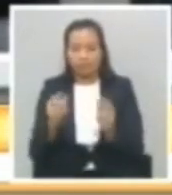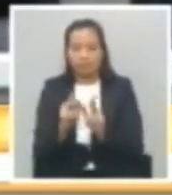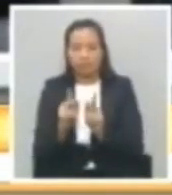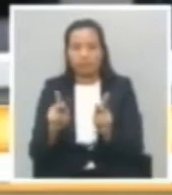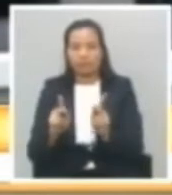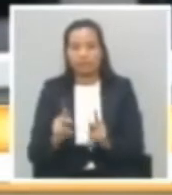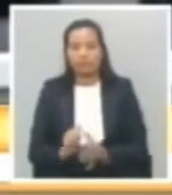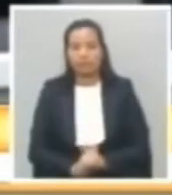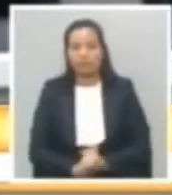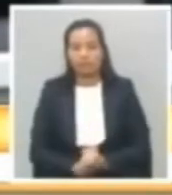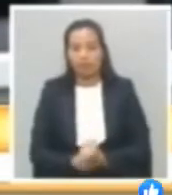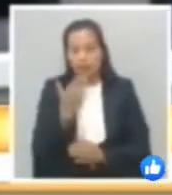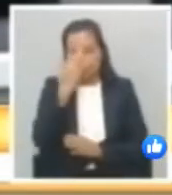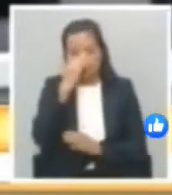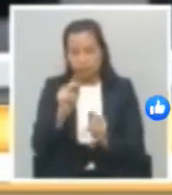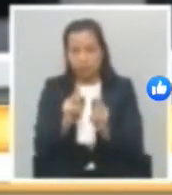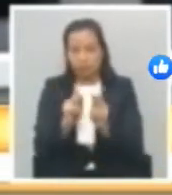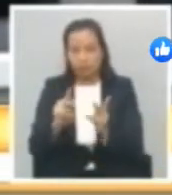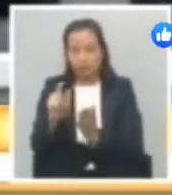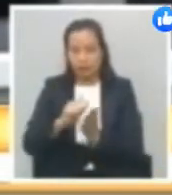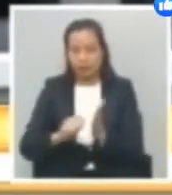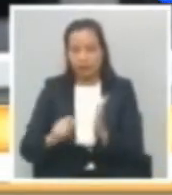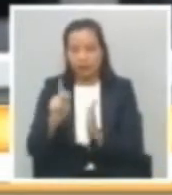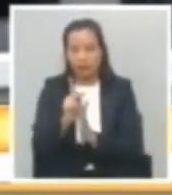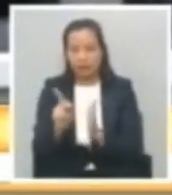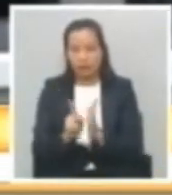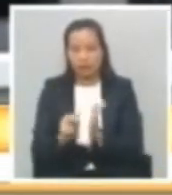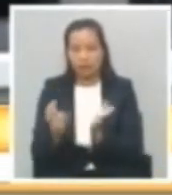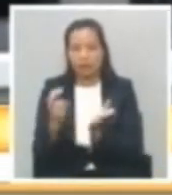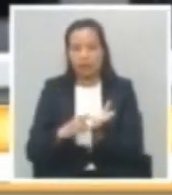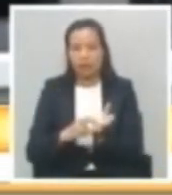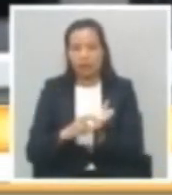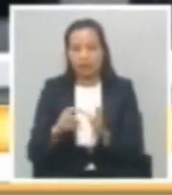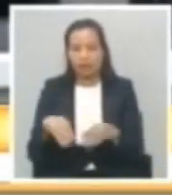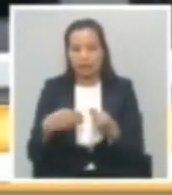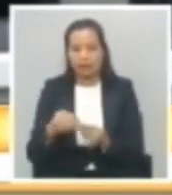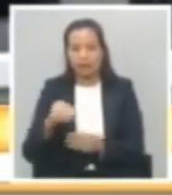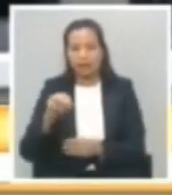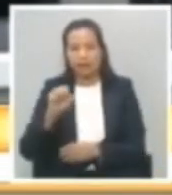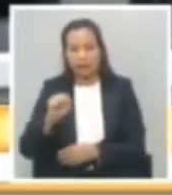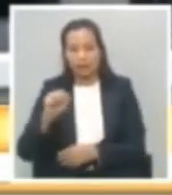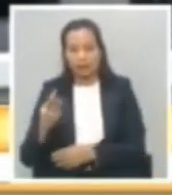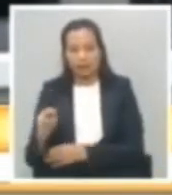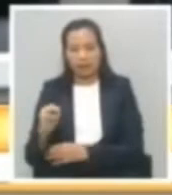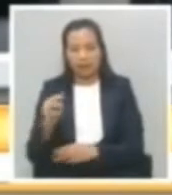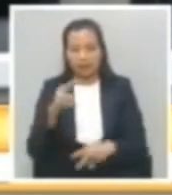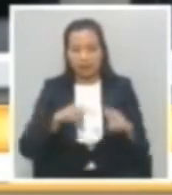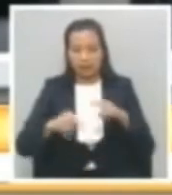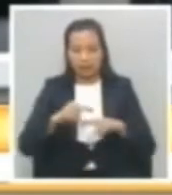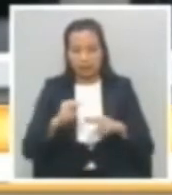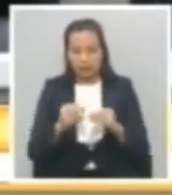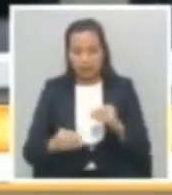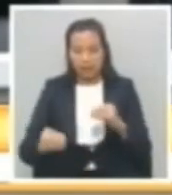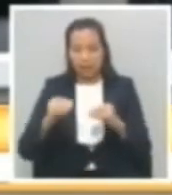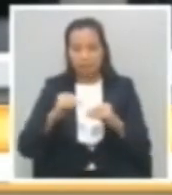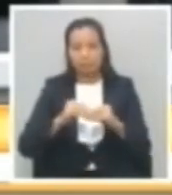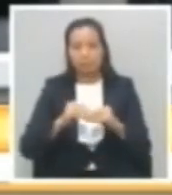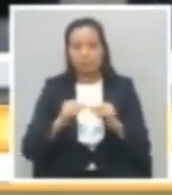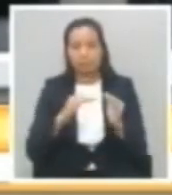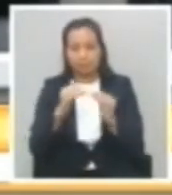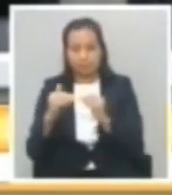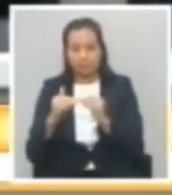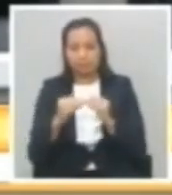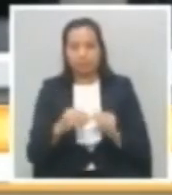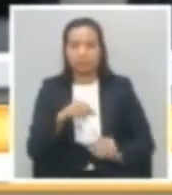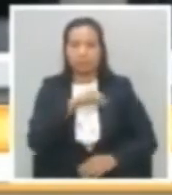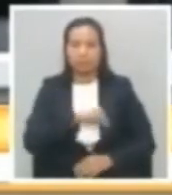การเพื่อที่จะให้มีกรรมาธิการสามัญต่างหากไว้ดูแลเพิ่มสิทธิให้กับผู้มี